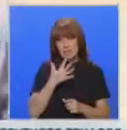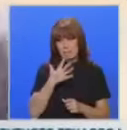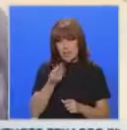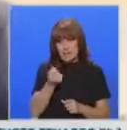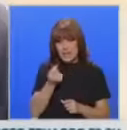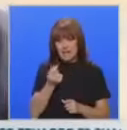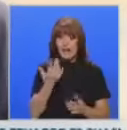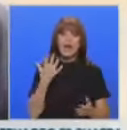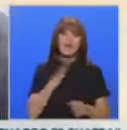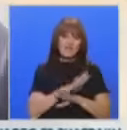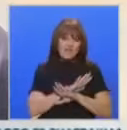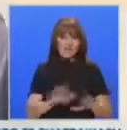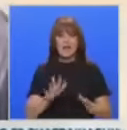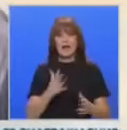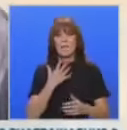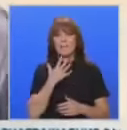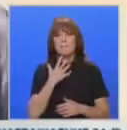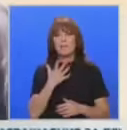5 години затвора, веднага